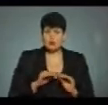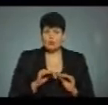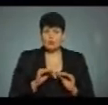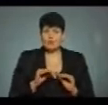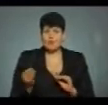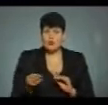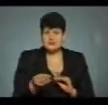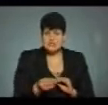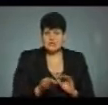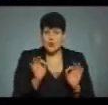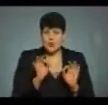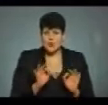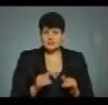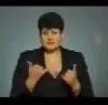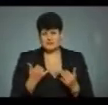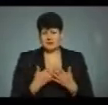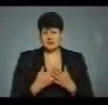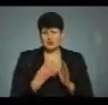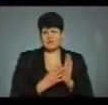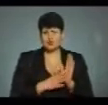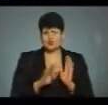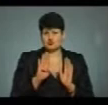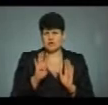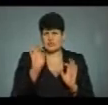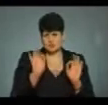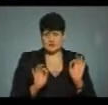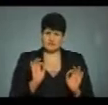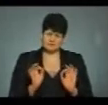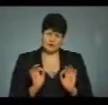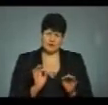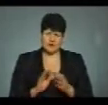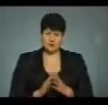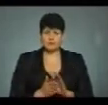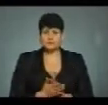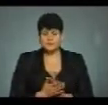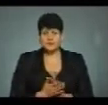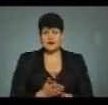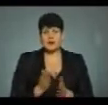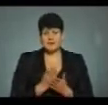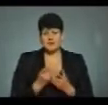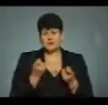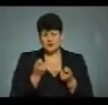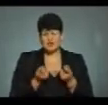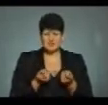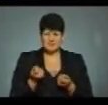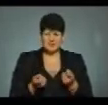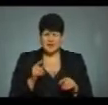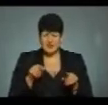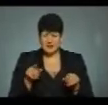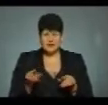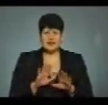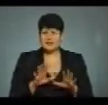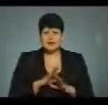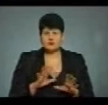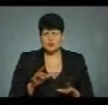сьогоднішній день в межах 94% в доброму і задовільному стані. Десь маємо трошки зріджені, але це не, будемо